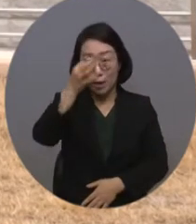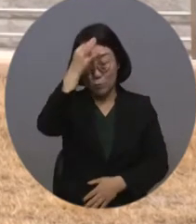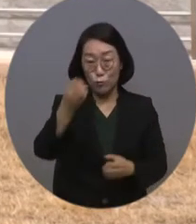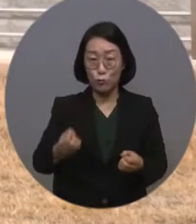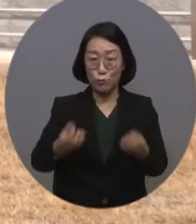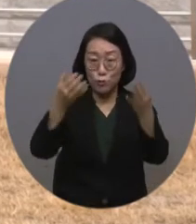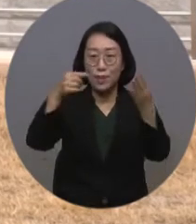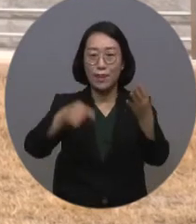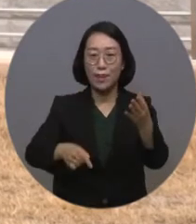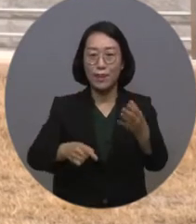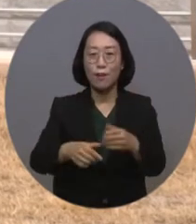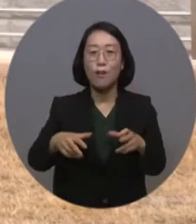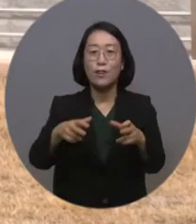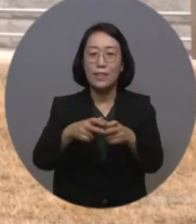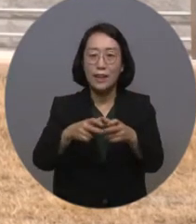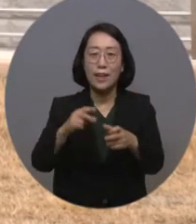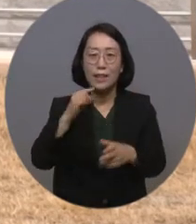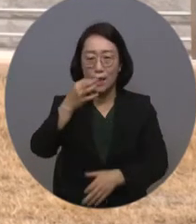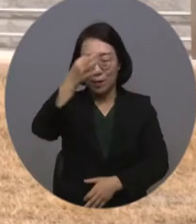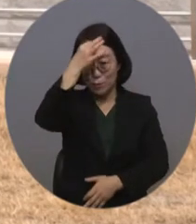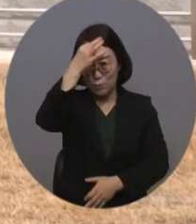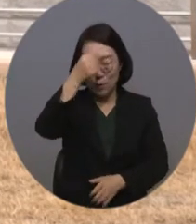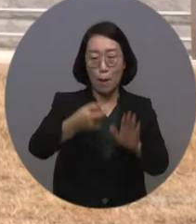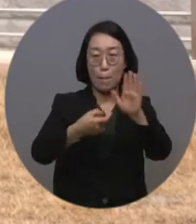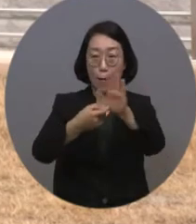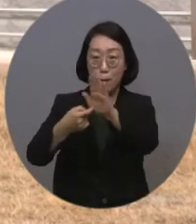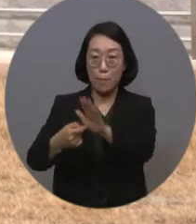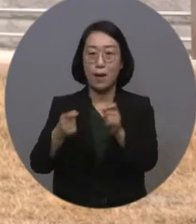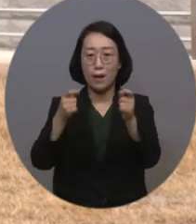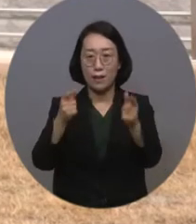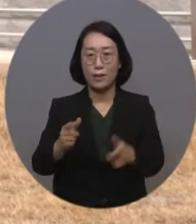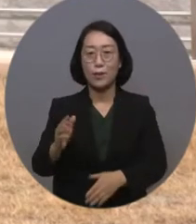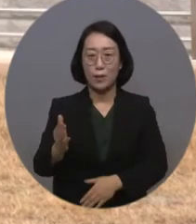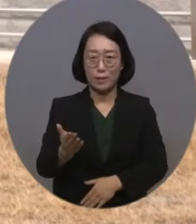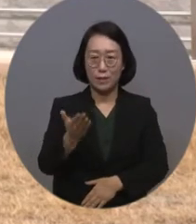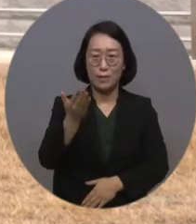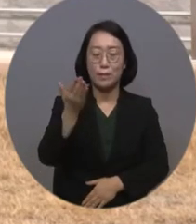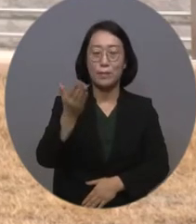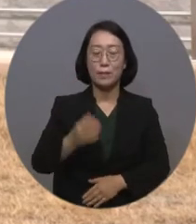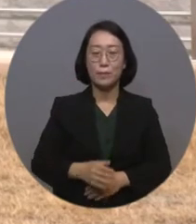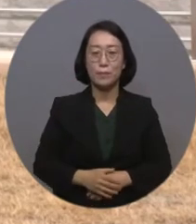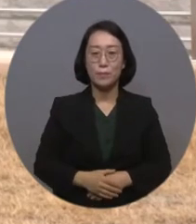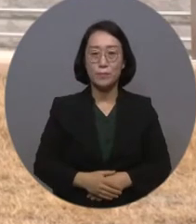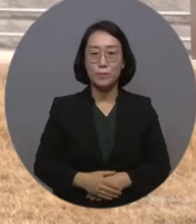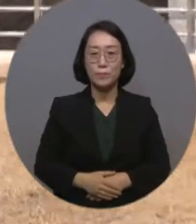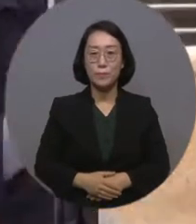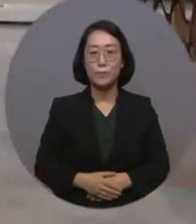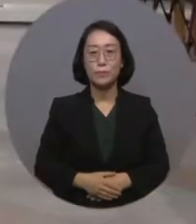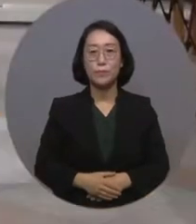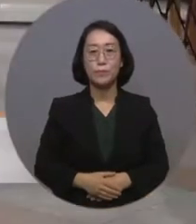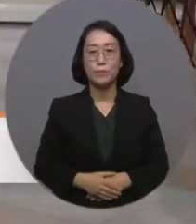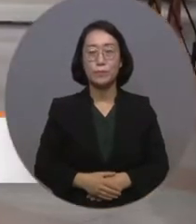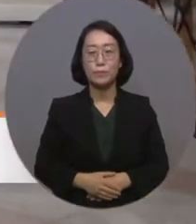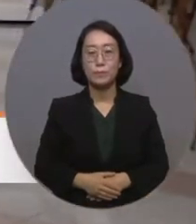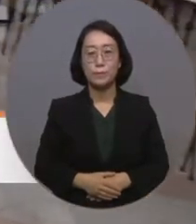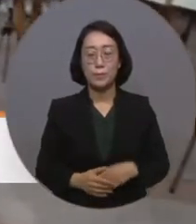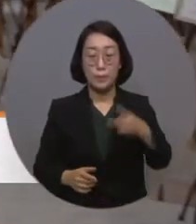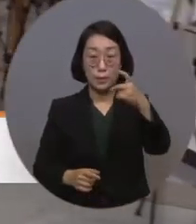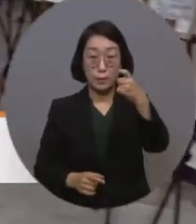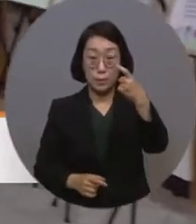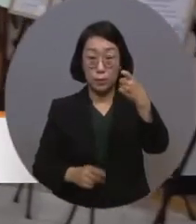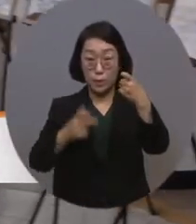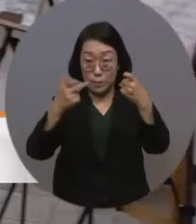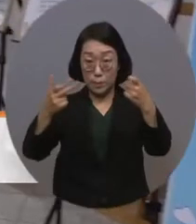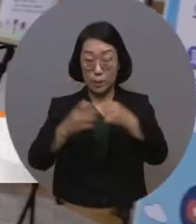진행된 예술제가 목말랐던 장애인들의 예술적 재능을 뽐낼 수 있었던 기회가 되었습니다. 복지TV 뉴스 전우주입니다. 17일